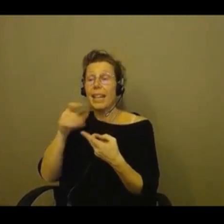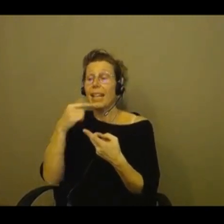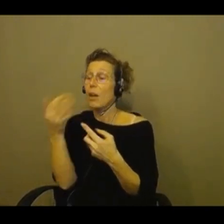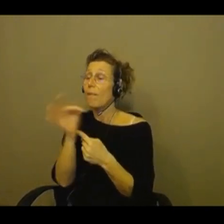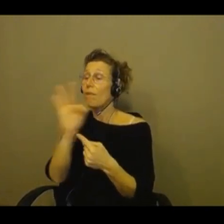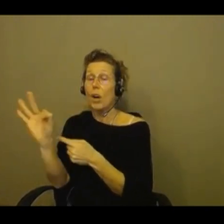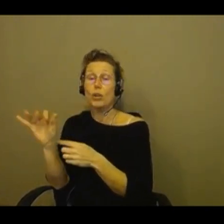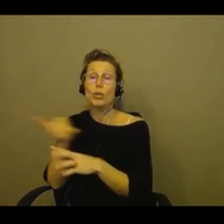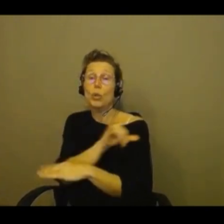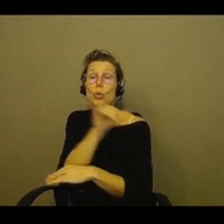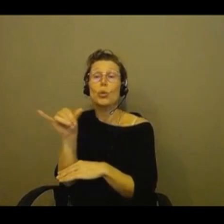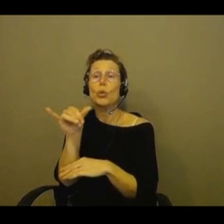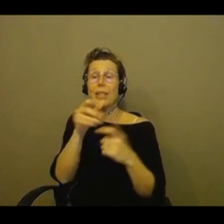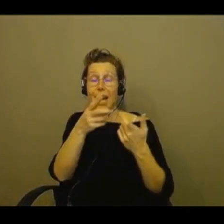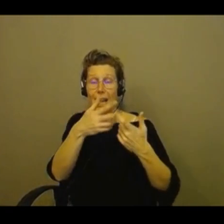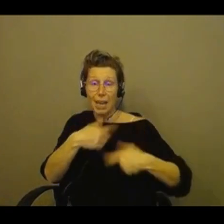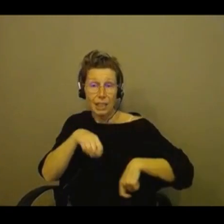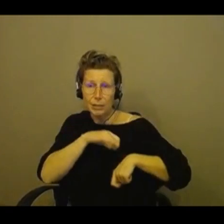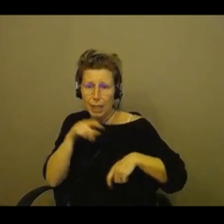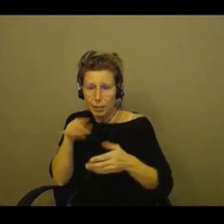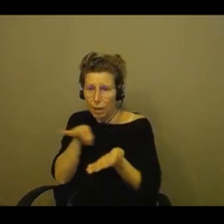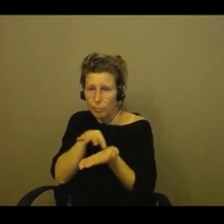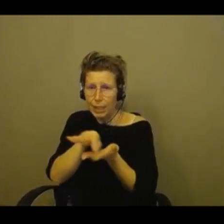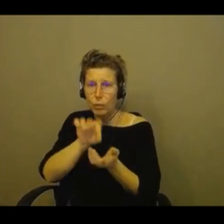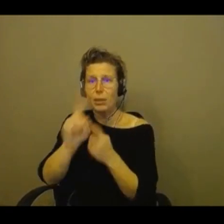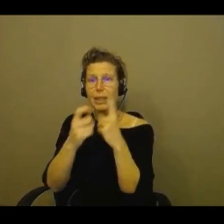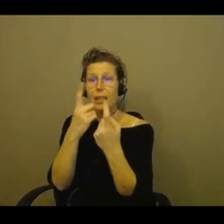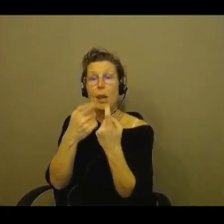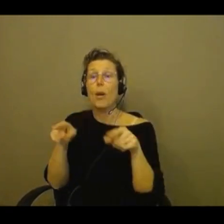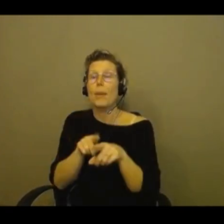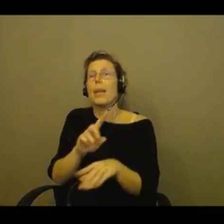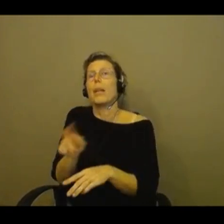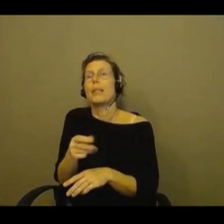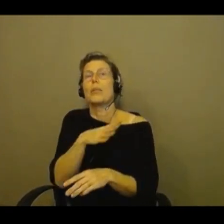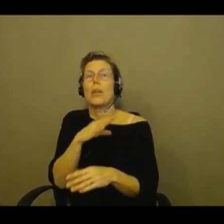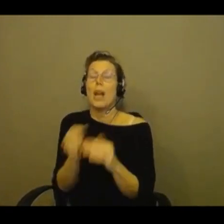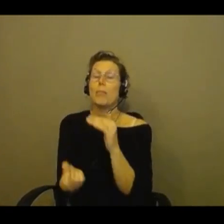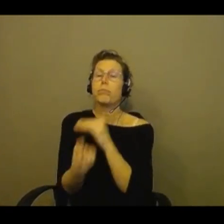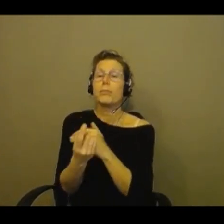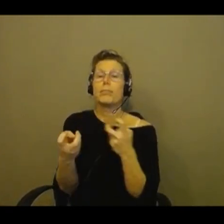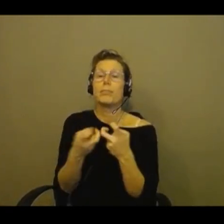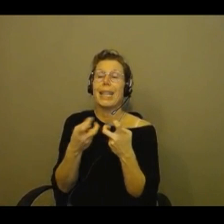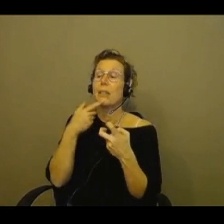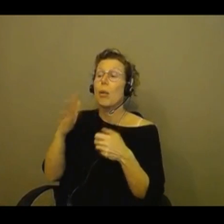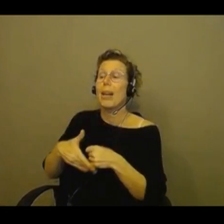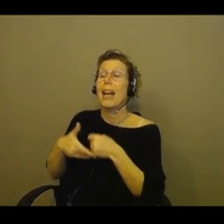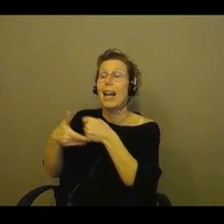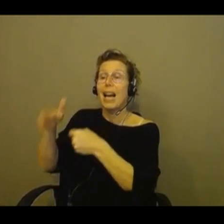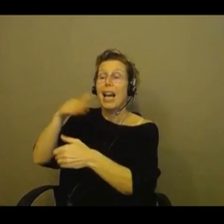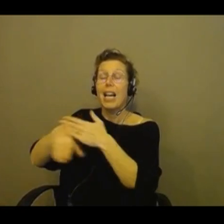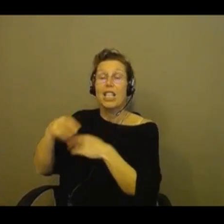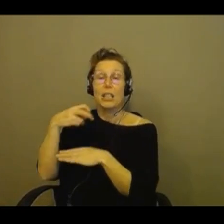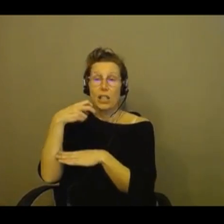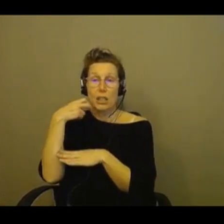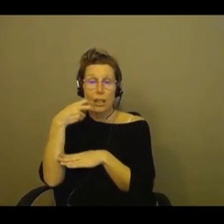même. C'est vrai qu'après, il y aura des spécificités. Par exemple, pour tout ce qui est assistance en gare, le prestataire va changer.